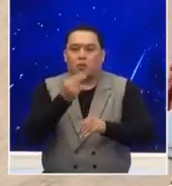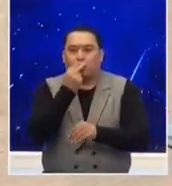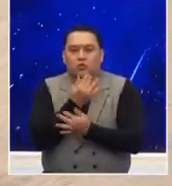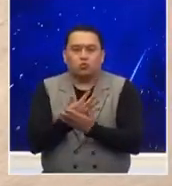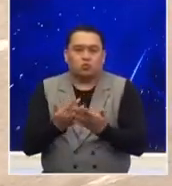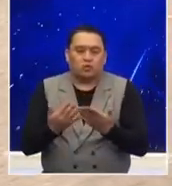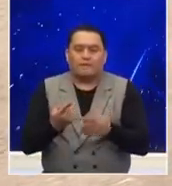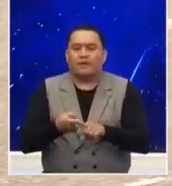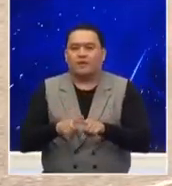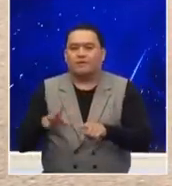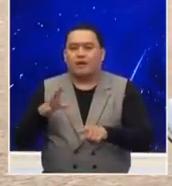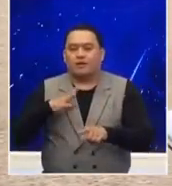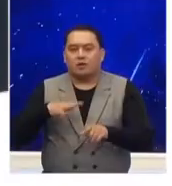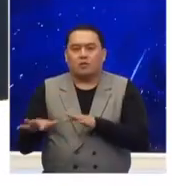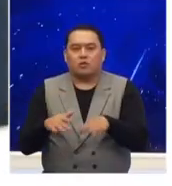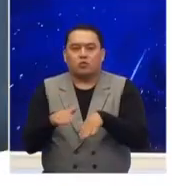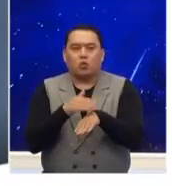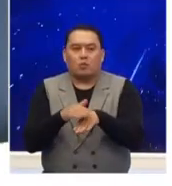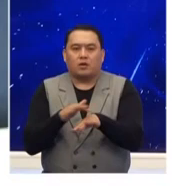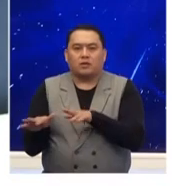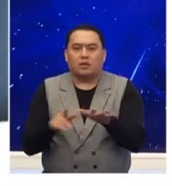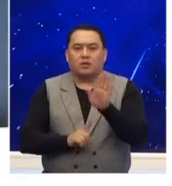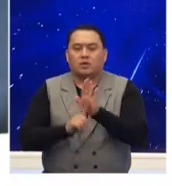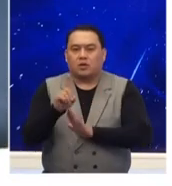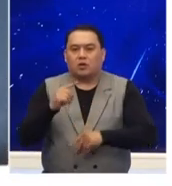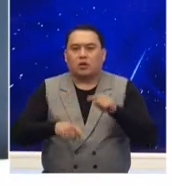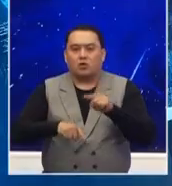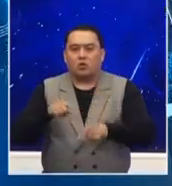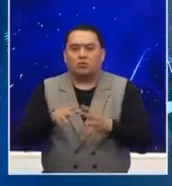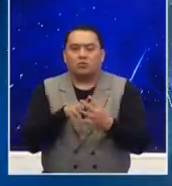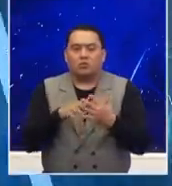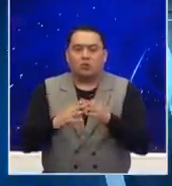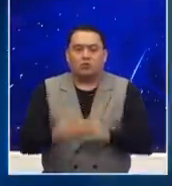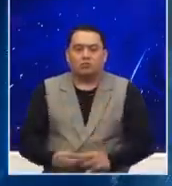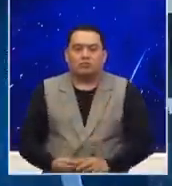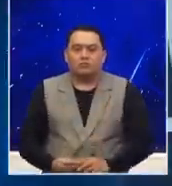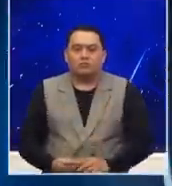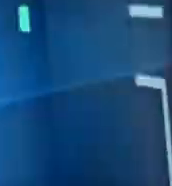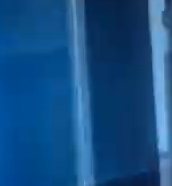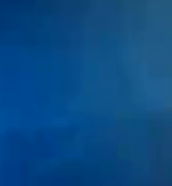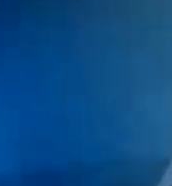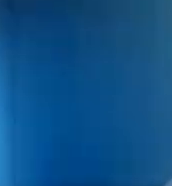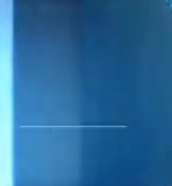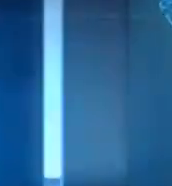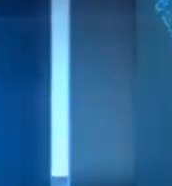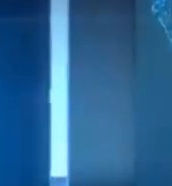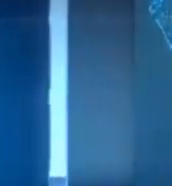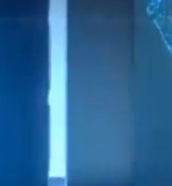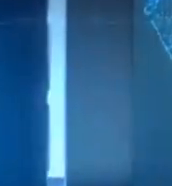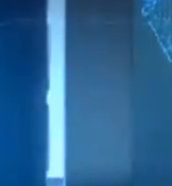питания. По его словам, он продолжил марафон добрых дел, начатый в родном районе. Дамир Анитов, Жай Хурманбаев, телеканал ЖЦУ.